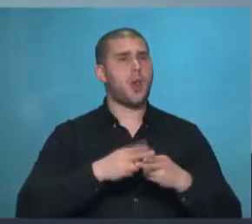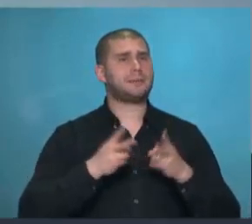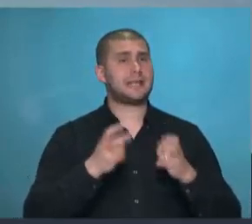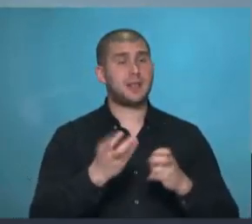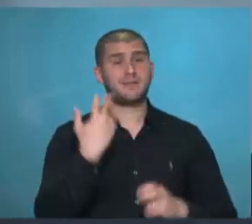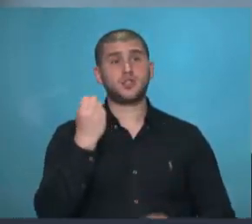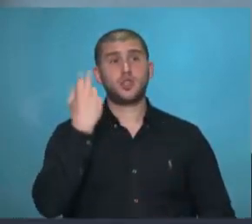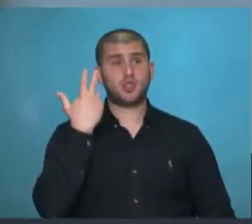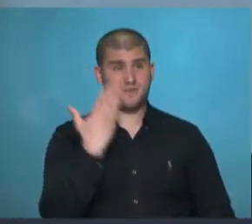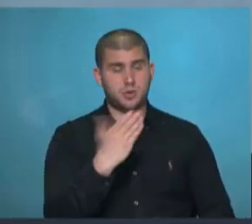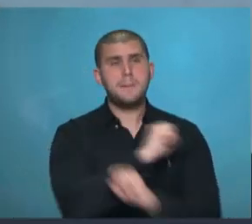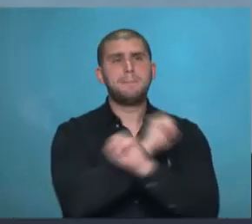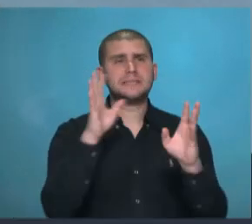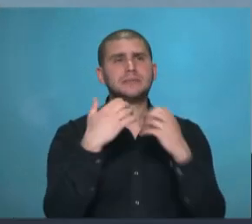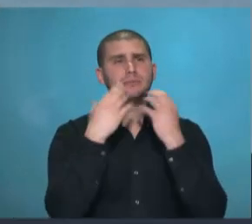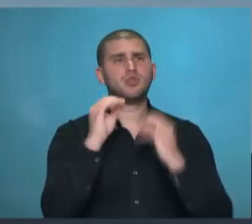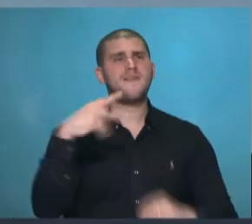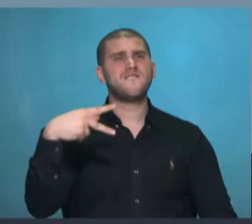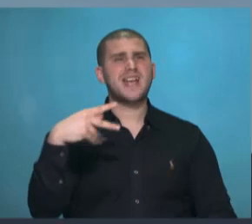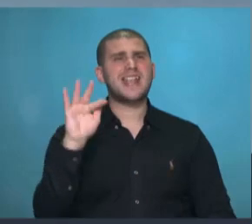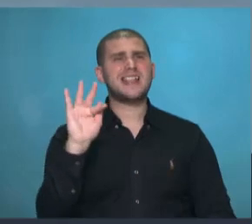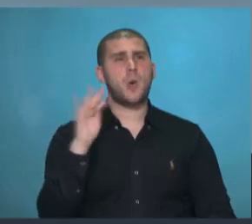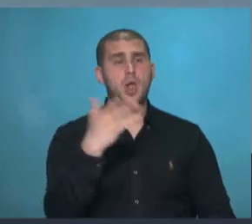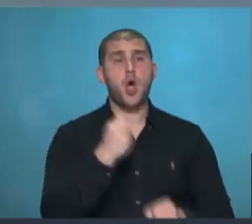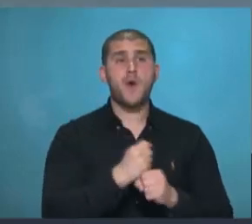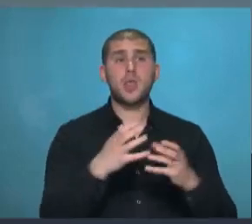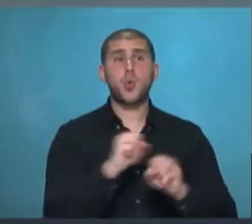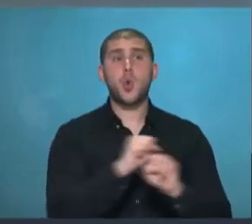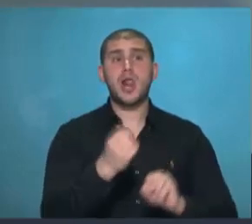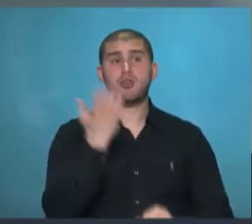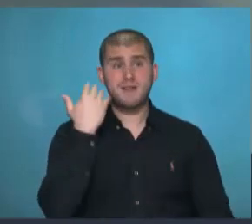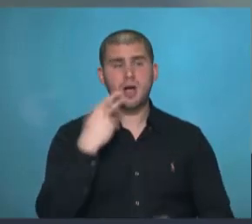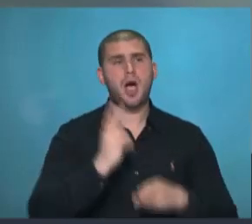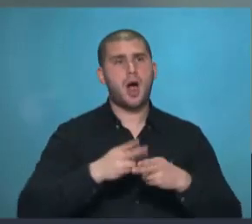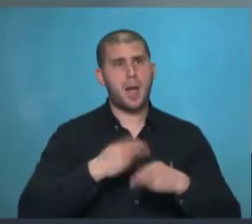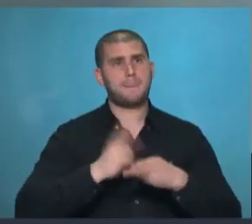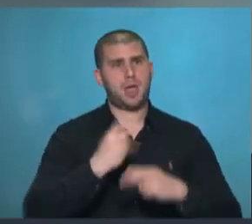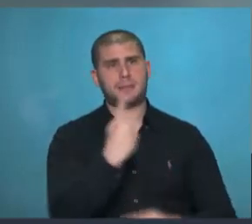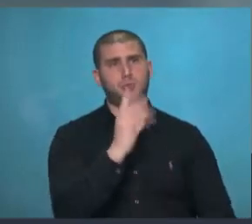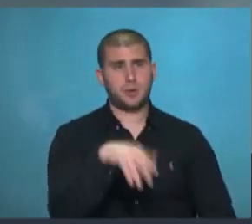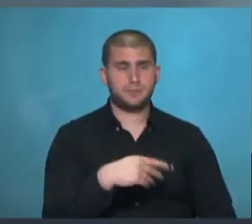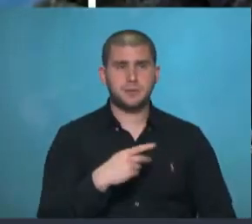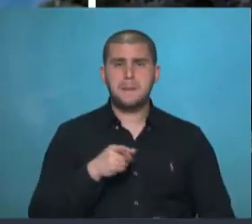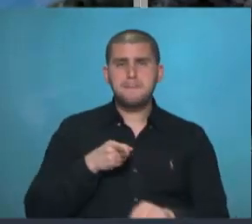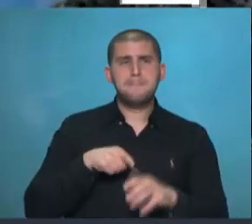שלושה שבועות פרסמנו את סיפורו של פרדי טוויל, עובד הקור לשעבר שחלה במחלה.